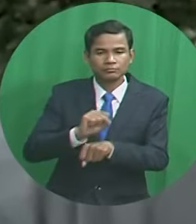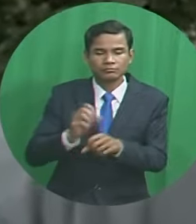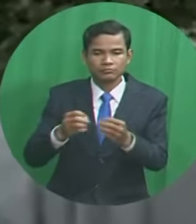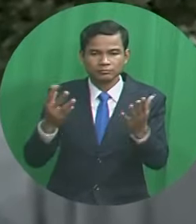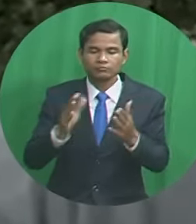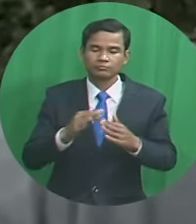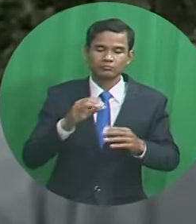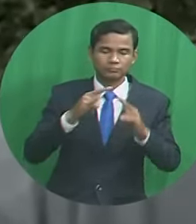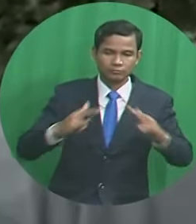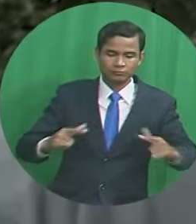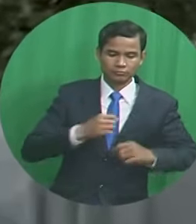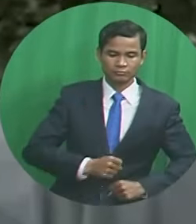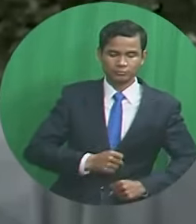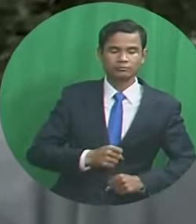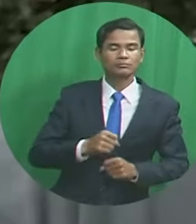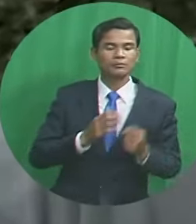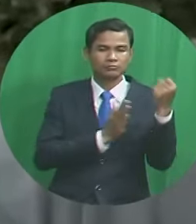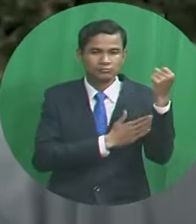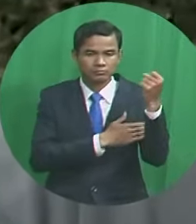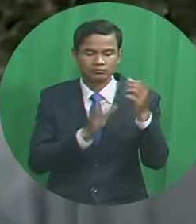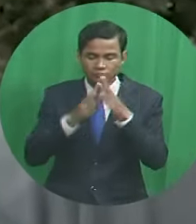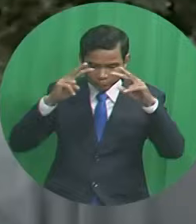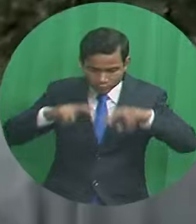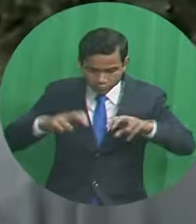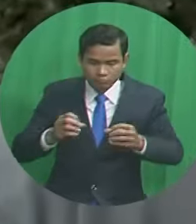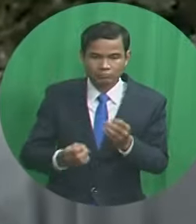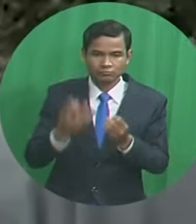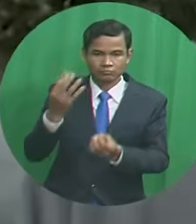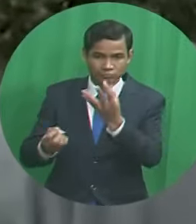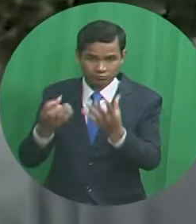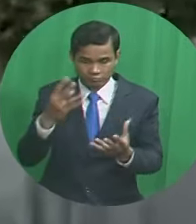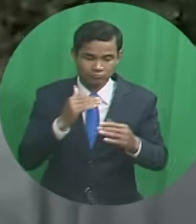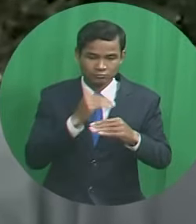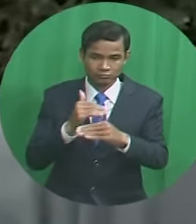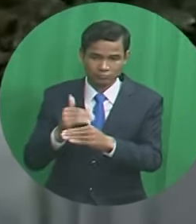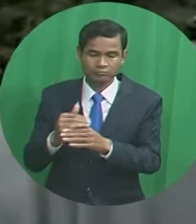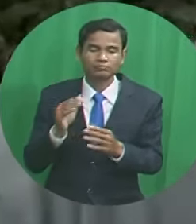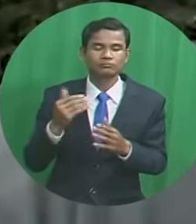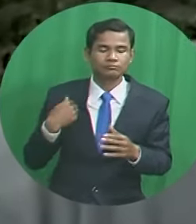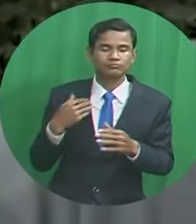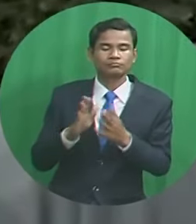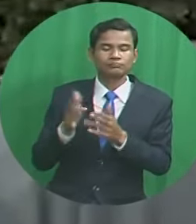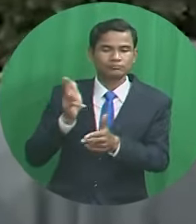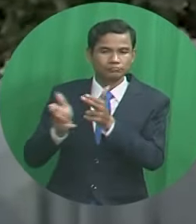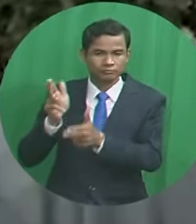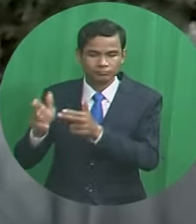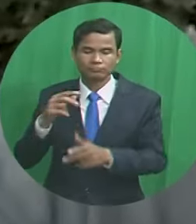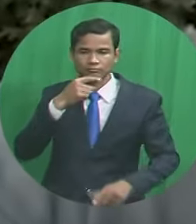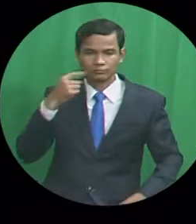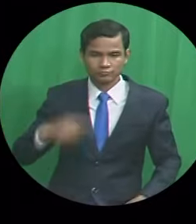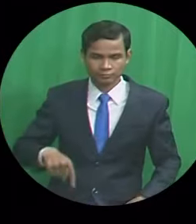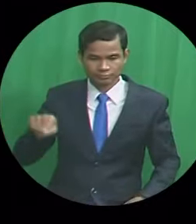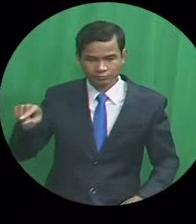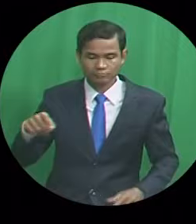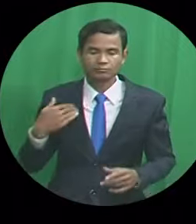នៅបន្ទាយរបស់កងកម្លាំងនិងការរករកមីននៅតាមព្រំដែនការវាយប្រហារឥតឈប់ឈររបស់រុស្ស៊ីនៅអ៊ុយក្រែ